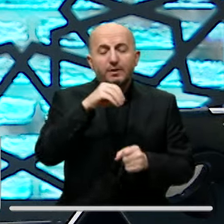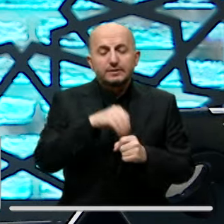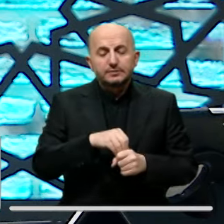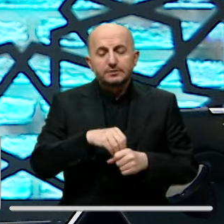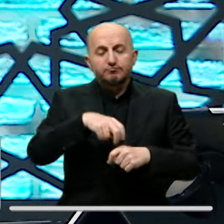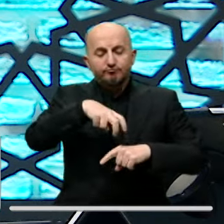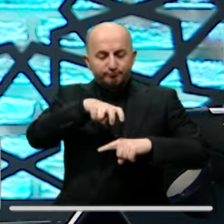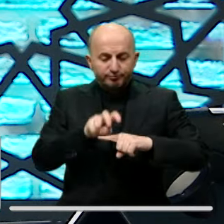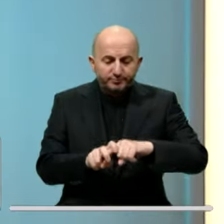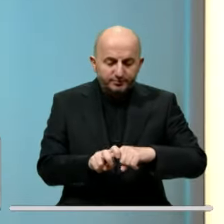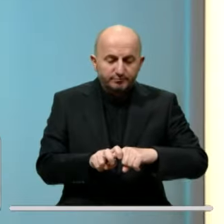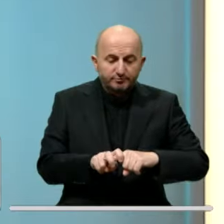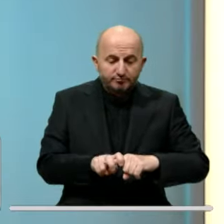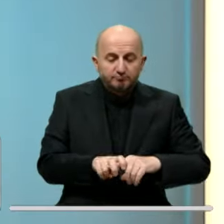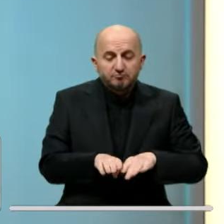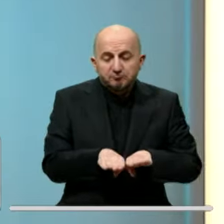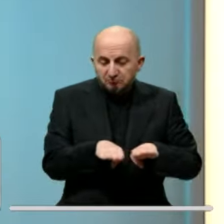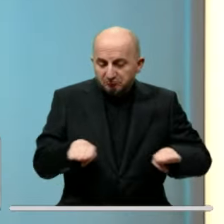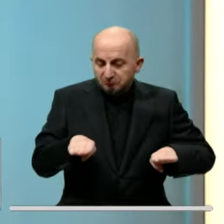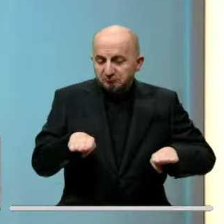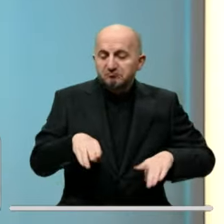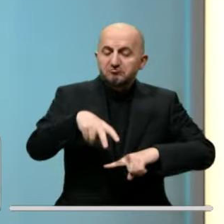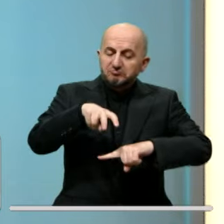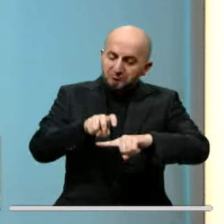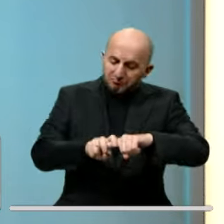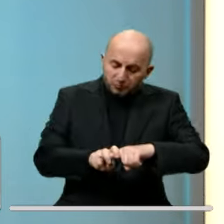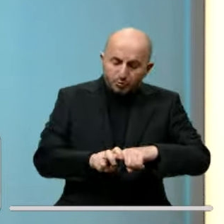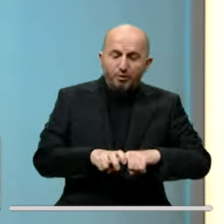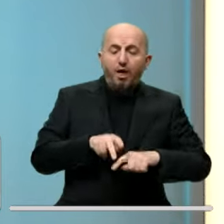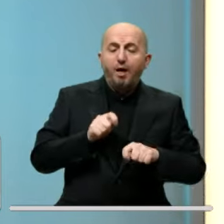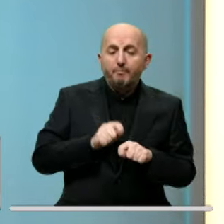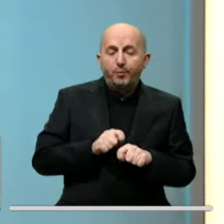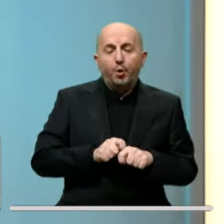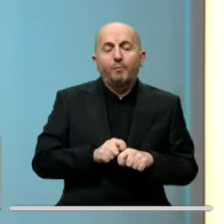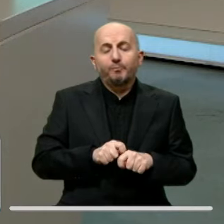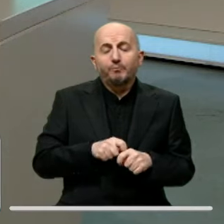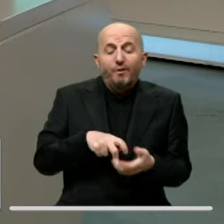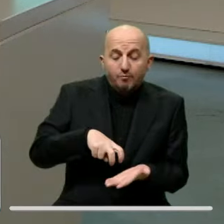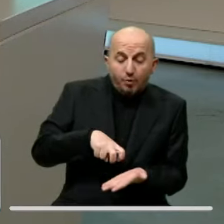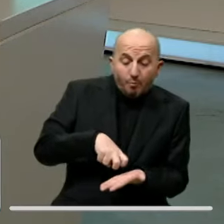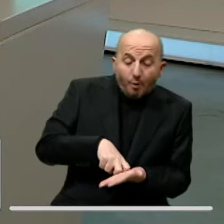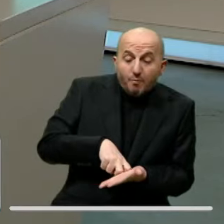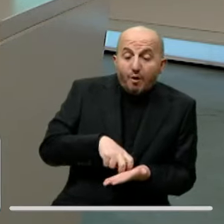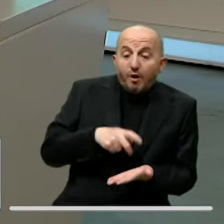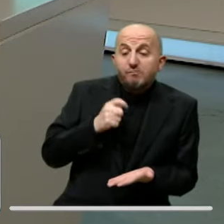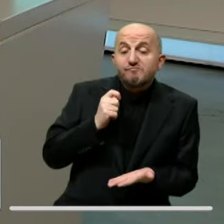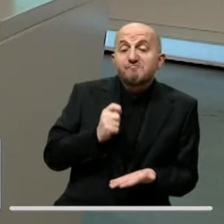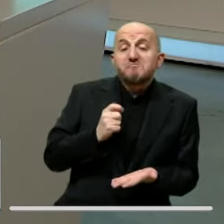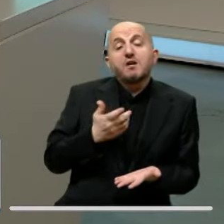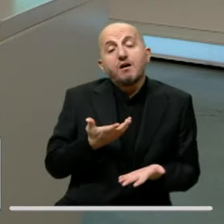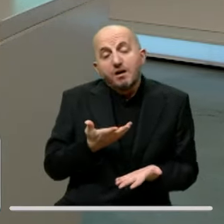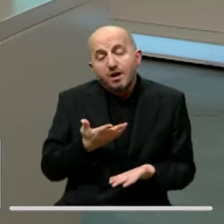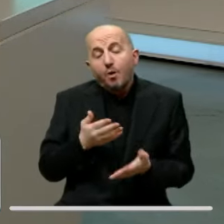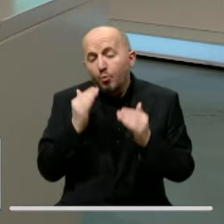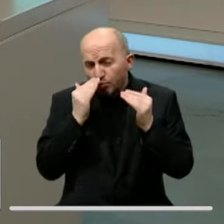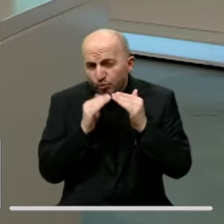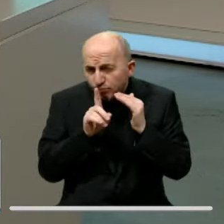bir tabure, sandalye üzerine oturarak bunları yapıyormuş. Acaba uygun mu değil mi? Bu konuda sizden görüş